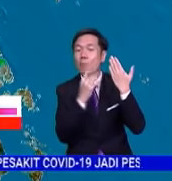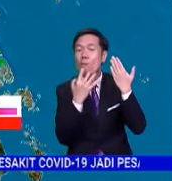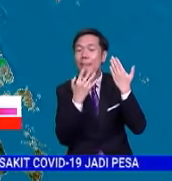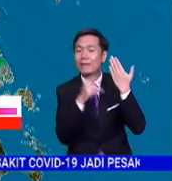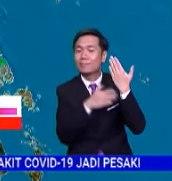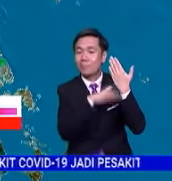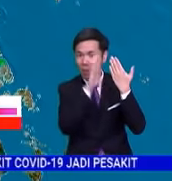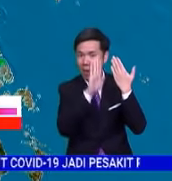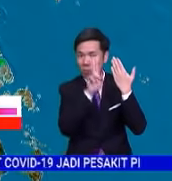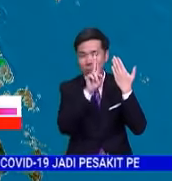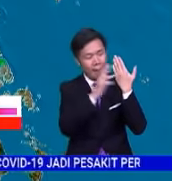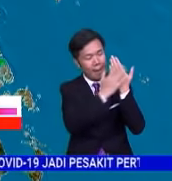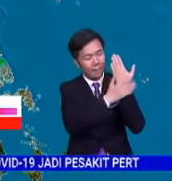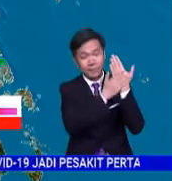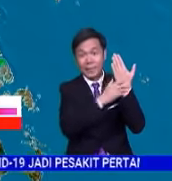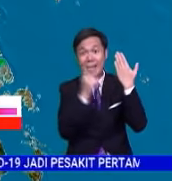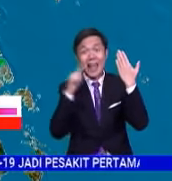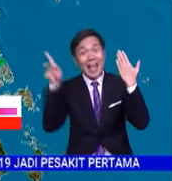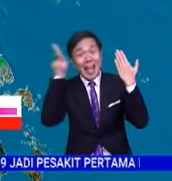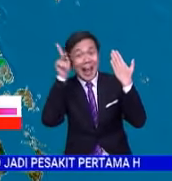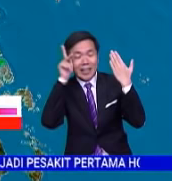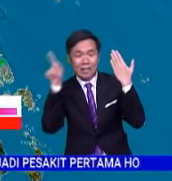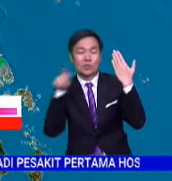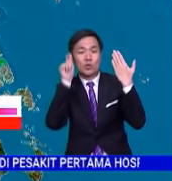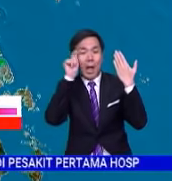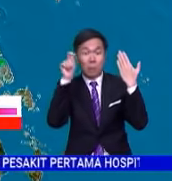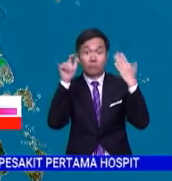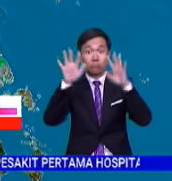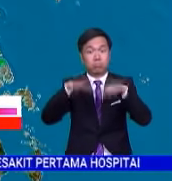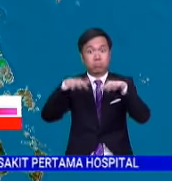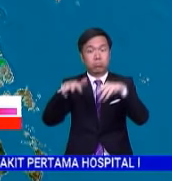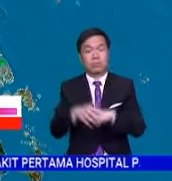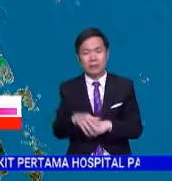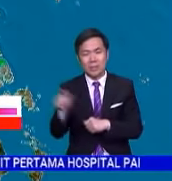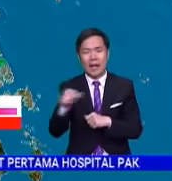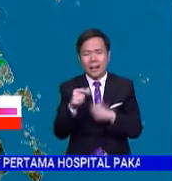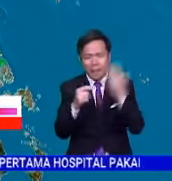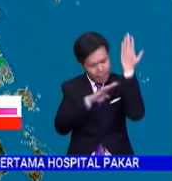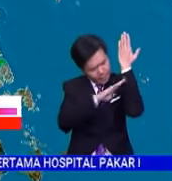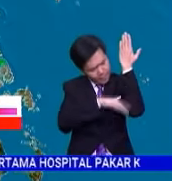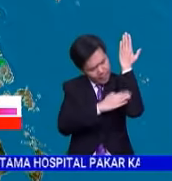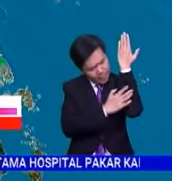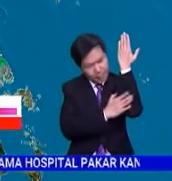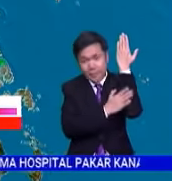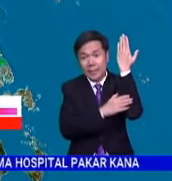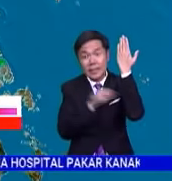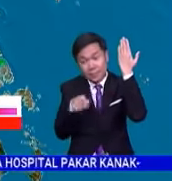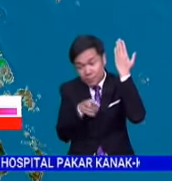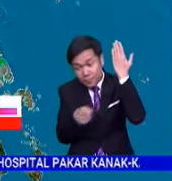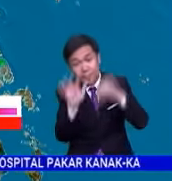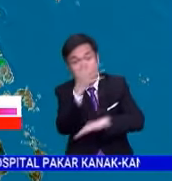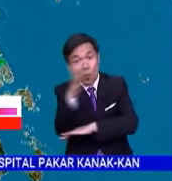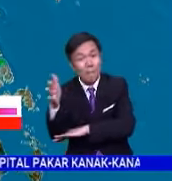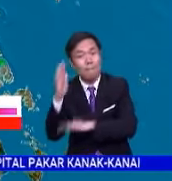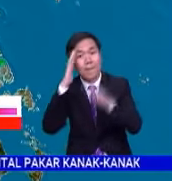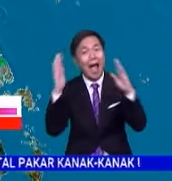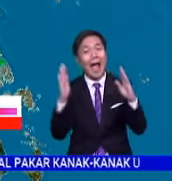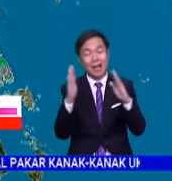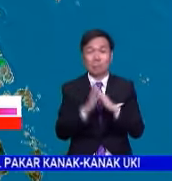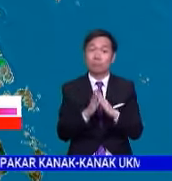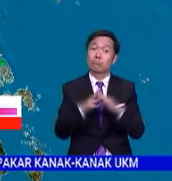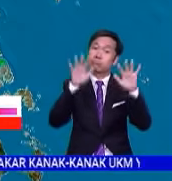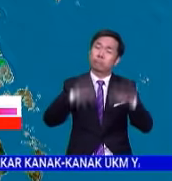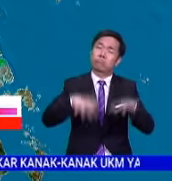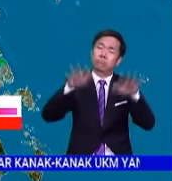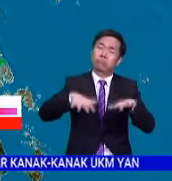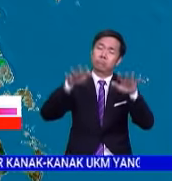Malaysia dan juga di negeri Kelantan serta Terengganu serta di satu dua tempat melibatkan pedalaman negeri Pahang. Dijangkakan